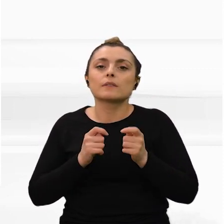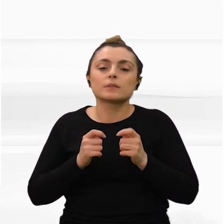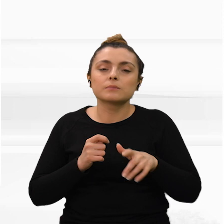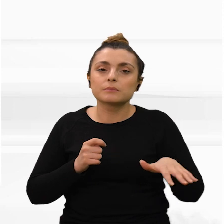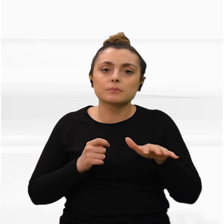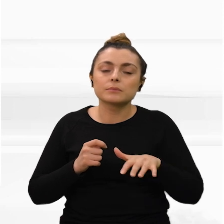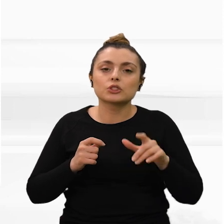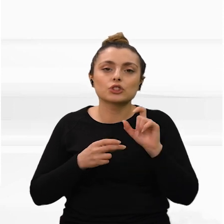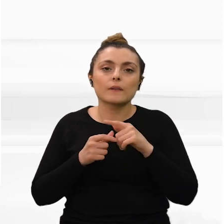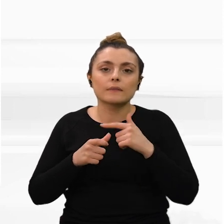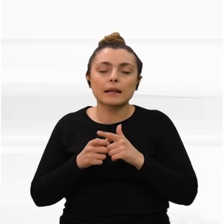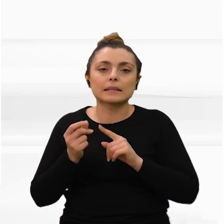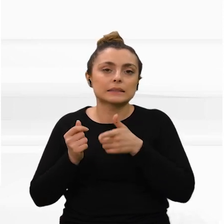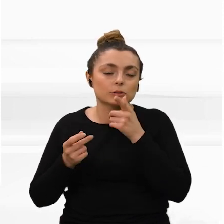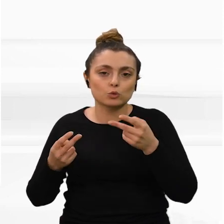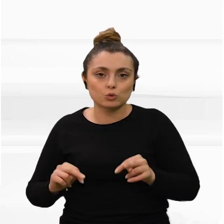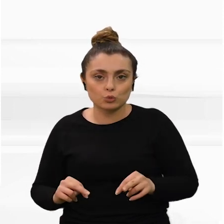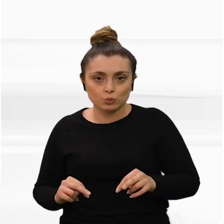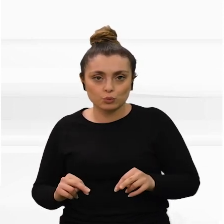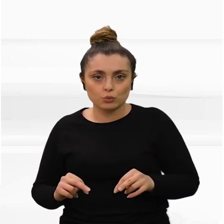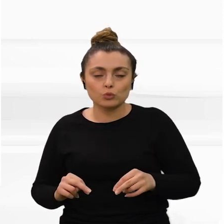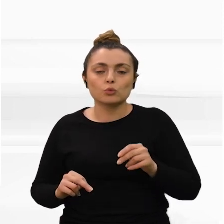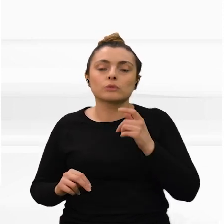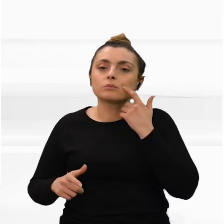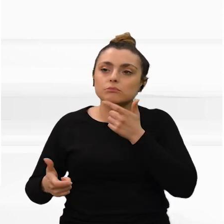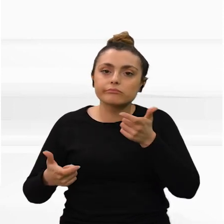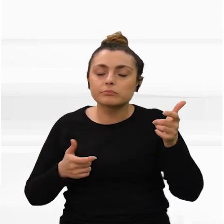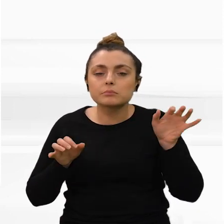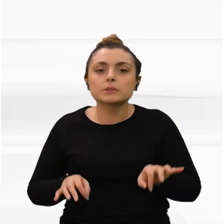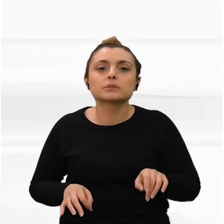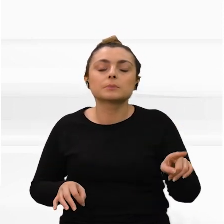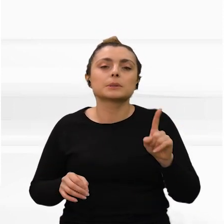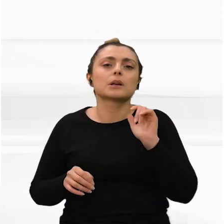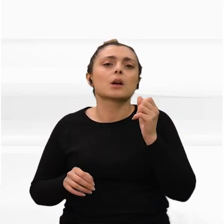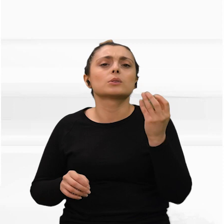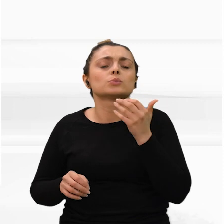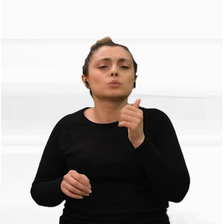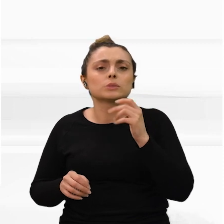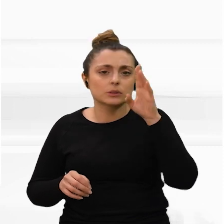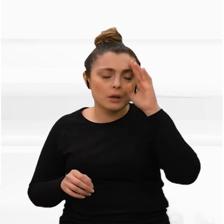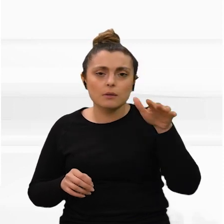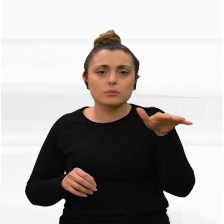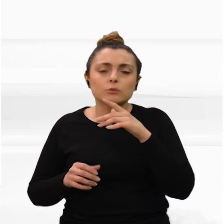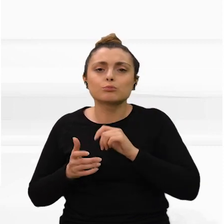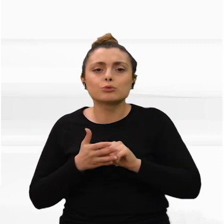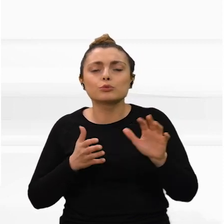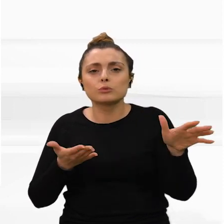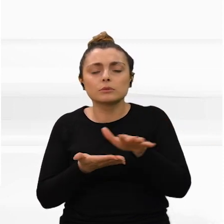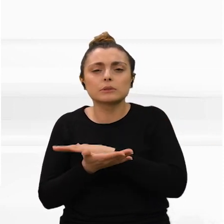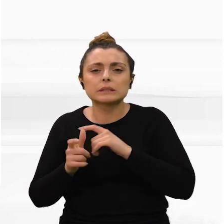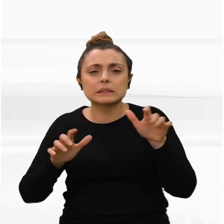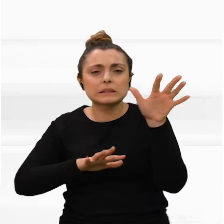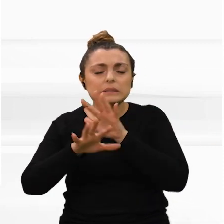çevirmekten çevre ise siniz düşmüş kolaçan etmeye başlar birkaç gündür İstanbul'un üstünü bütünüyle